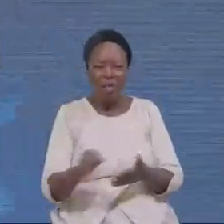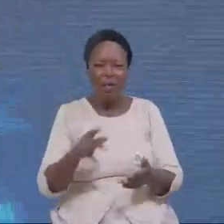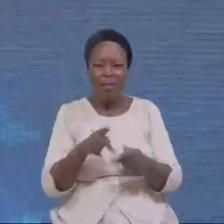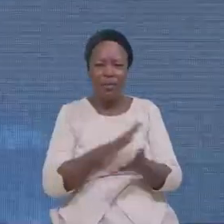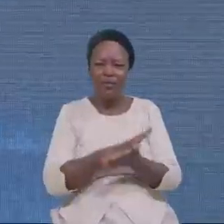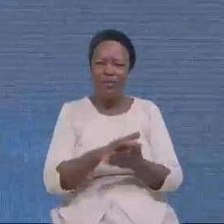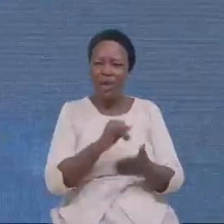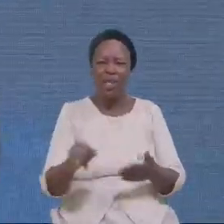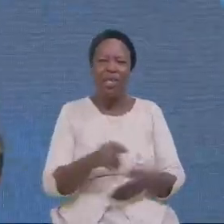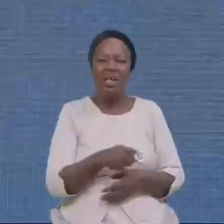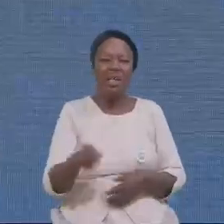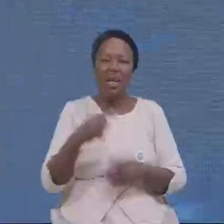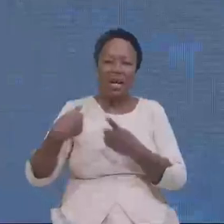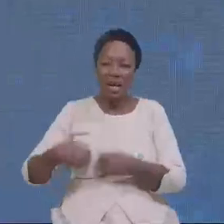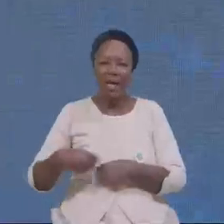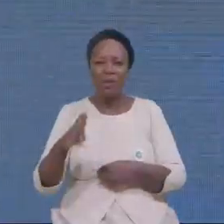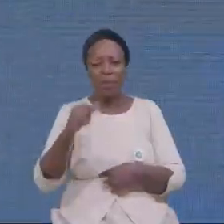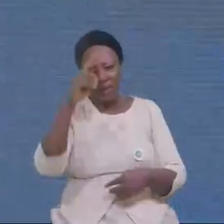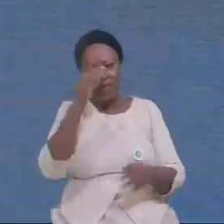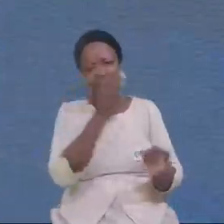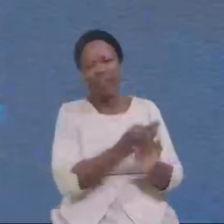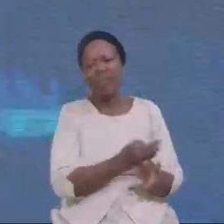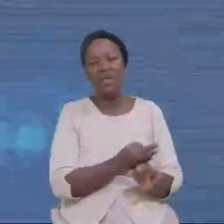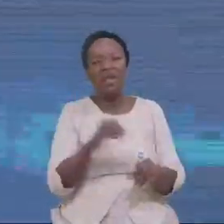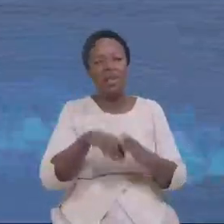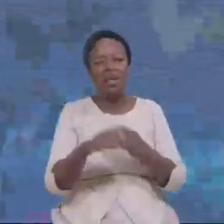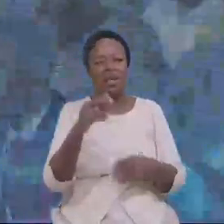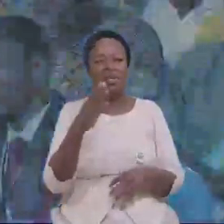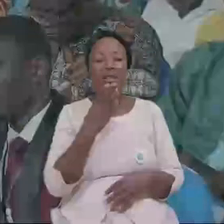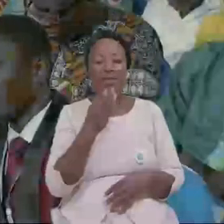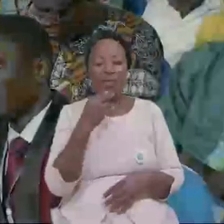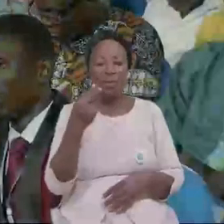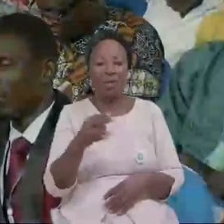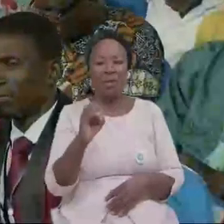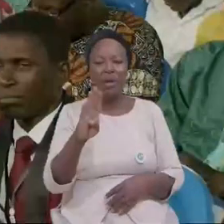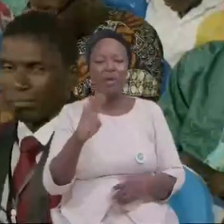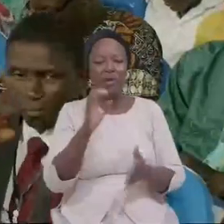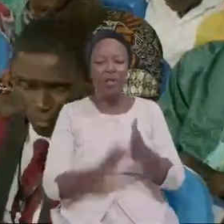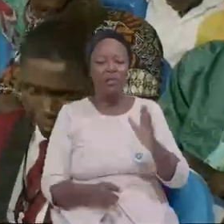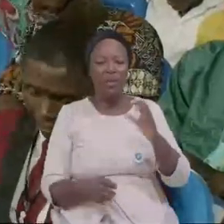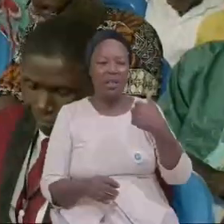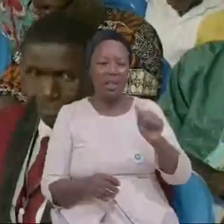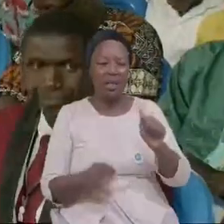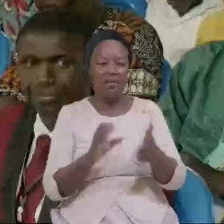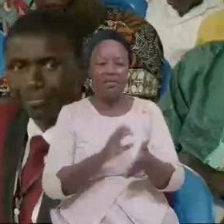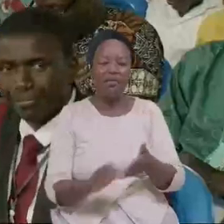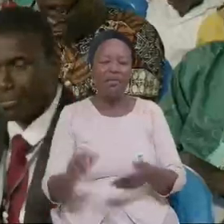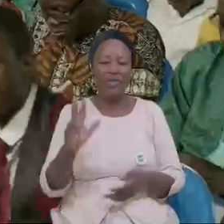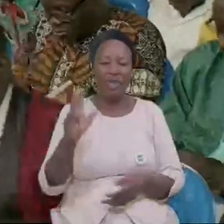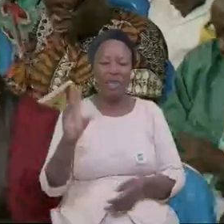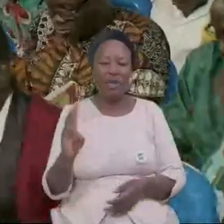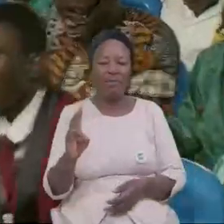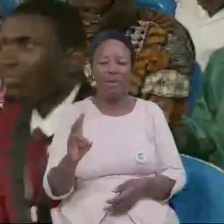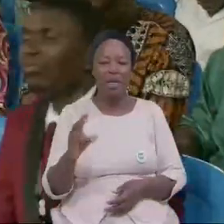Ayant purifié leur cœur par la foi. En Hébreux 10, verset 37.